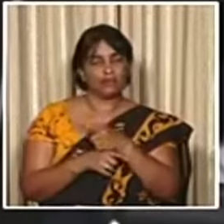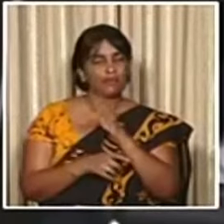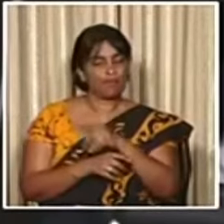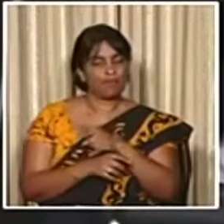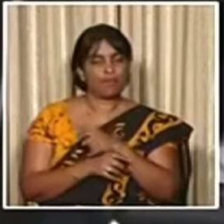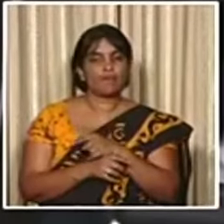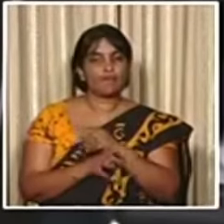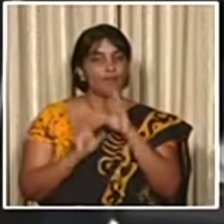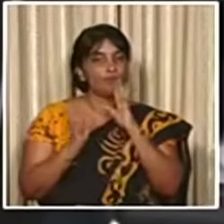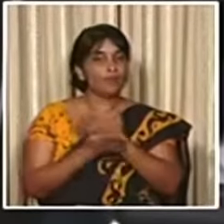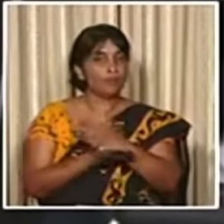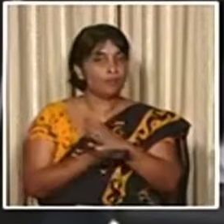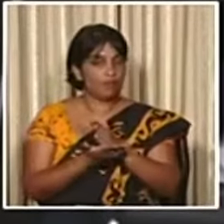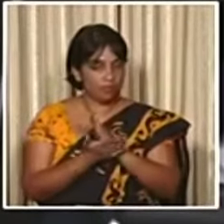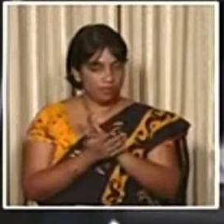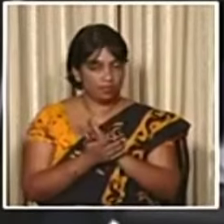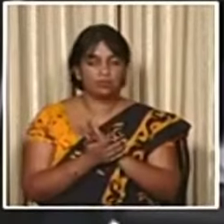තියෙනවා. හැබැයි